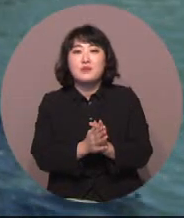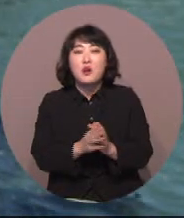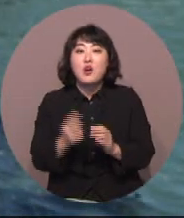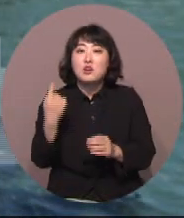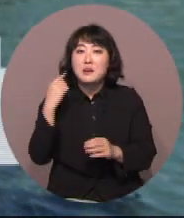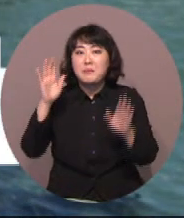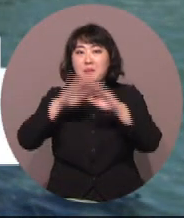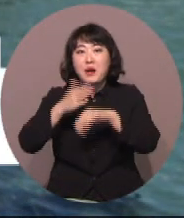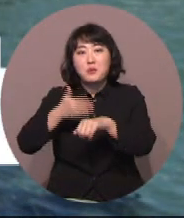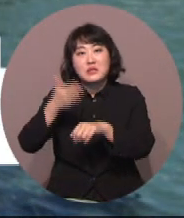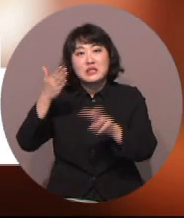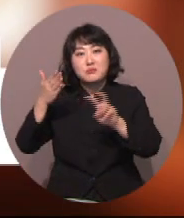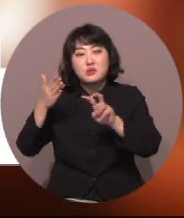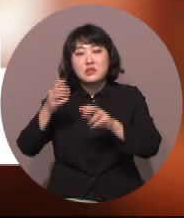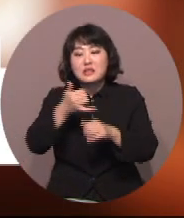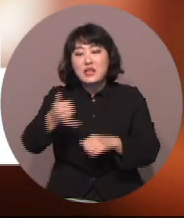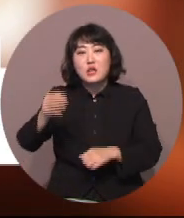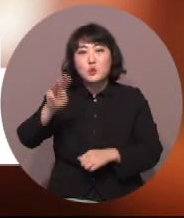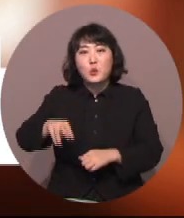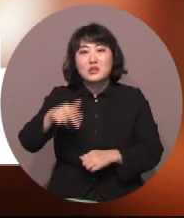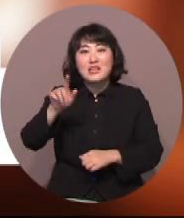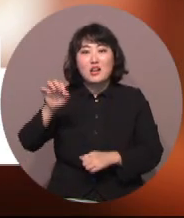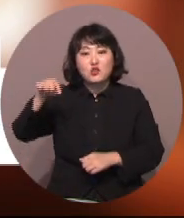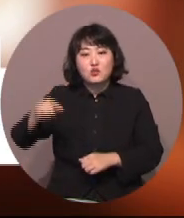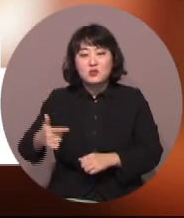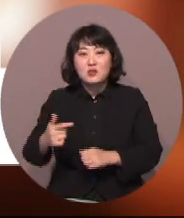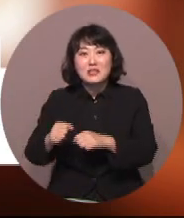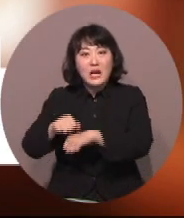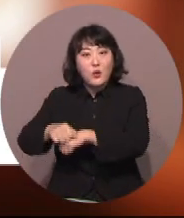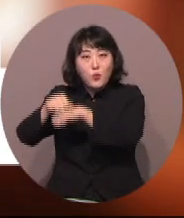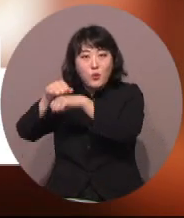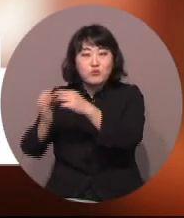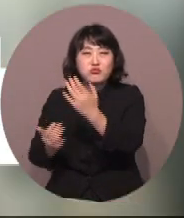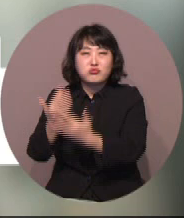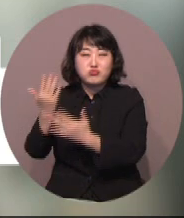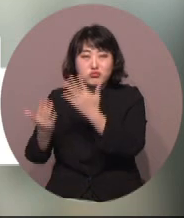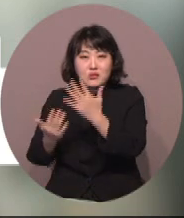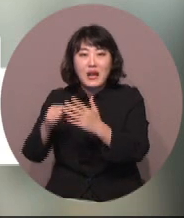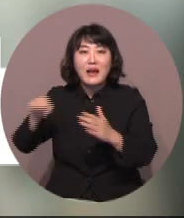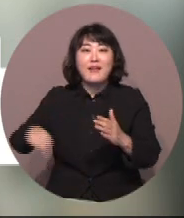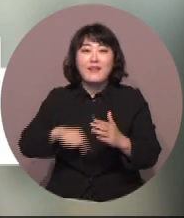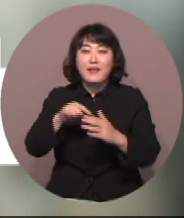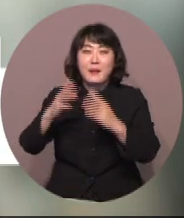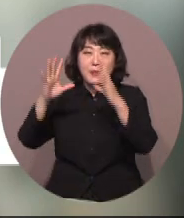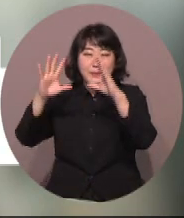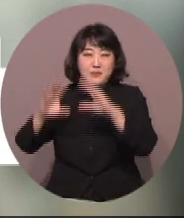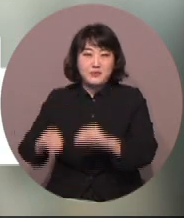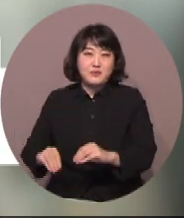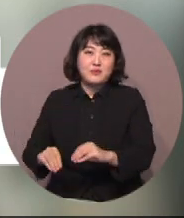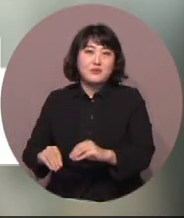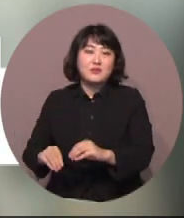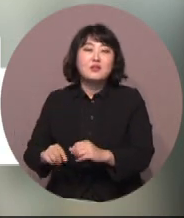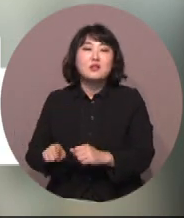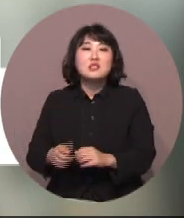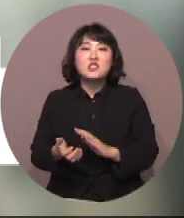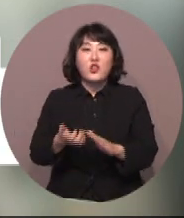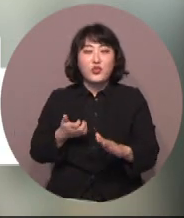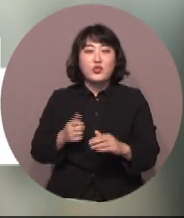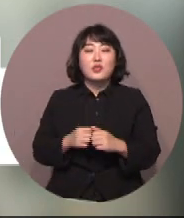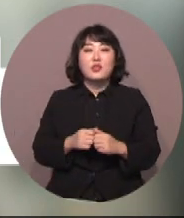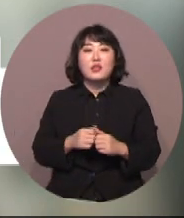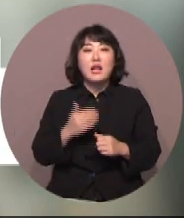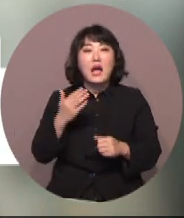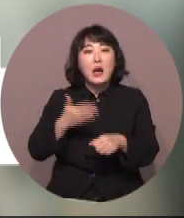20분쯤 에는 세종시 장군면 의 주택 헛간에 있던 화로에서 불이나 헛간 내부를 모두 되었고 이보다 앞선